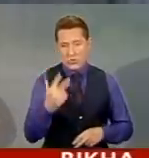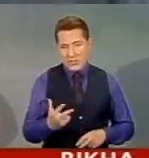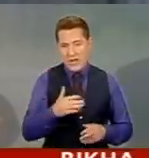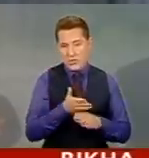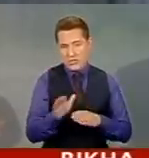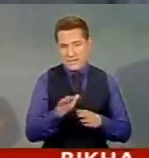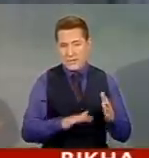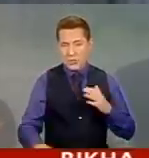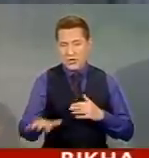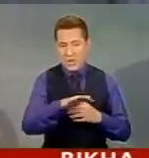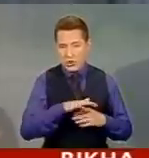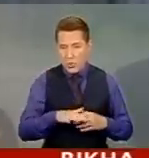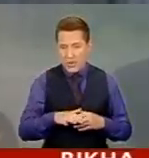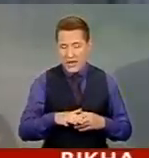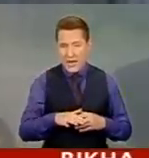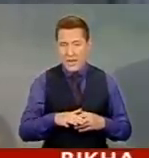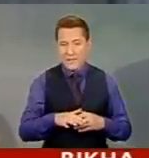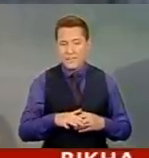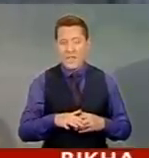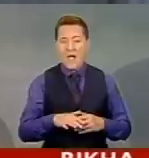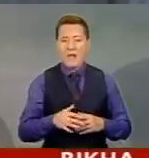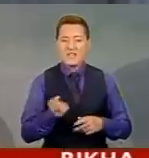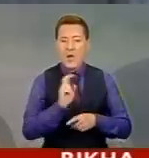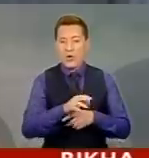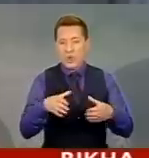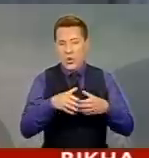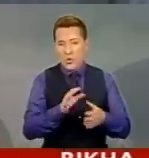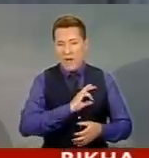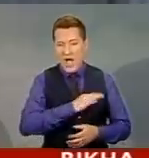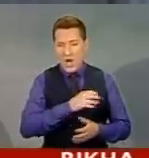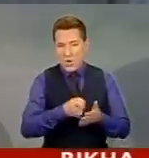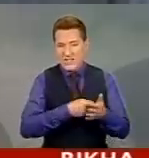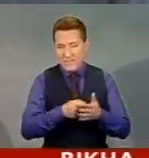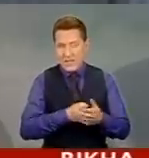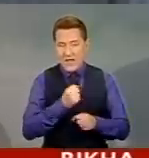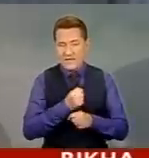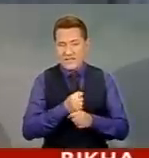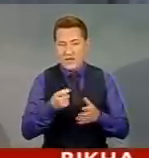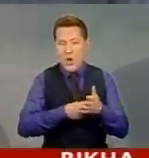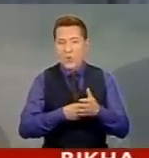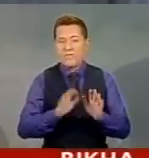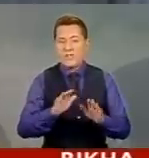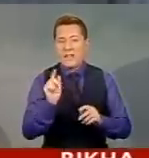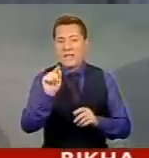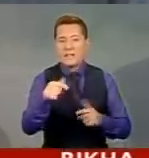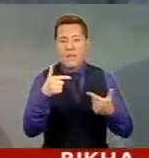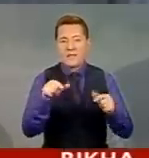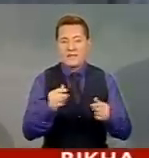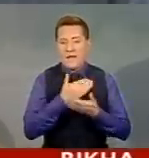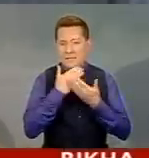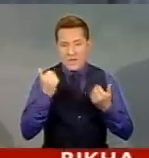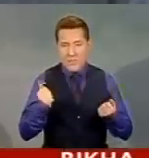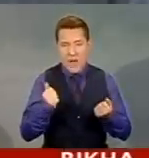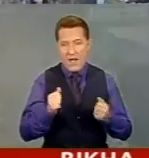території. Заходять група розвідників, але вона здійснює розвідку тільки там, де нема такої